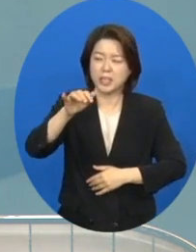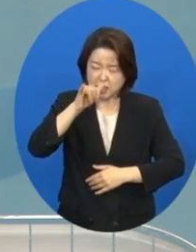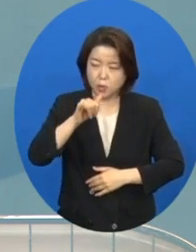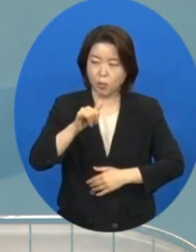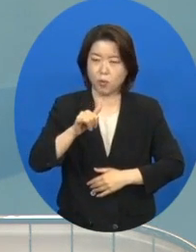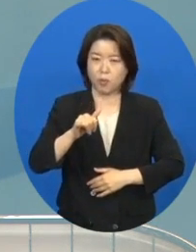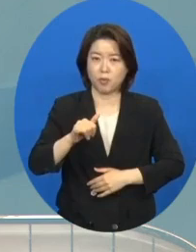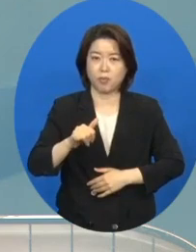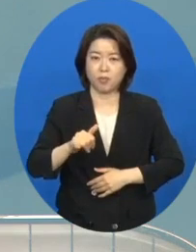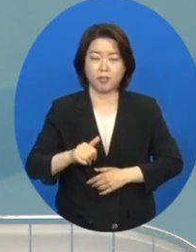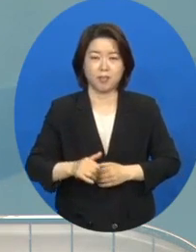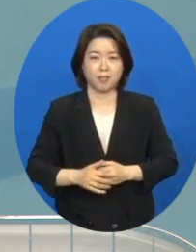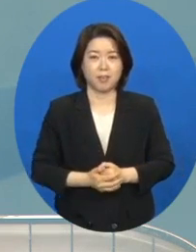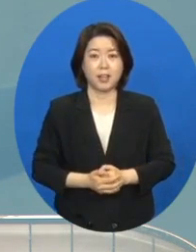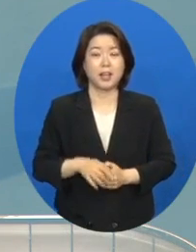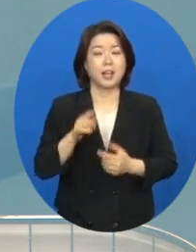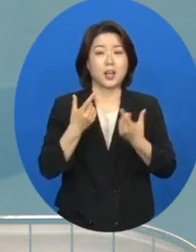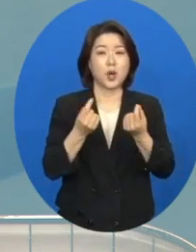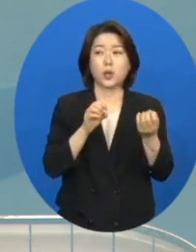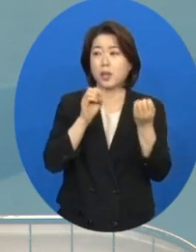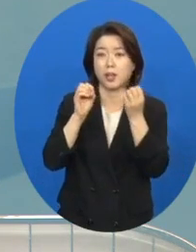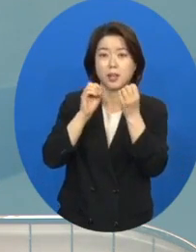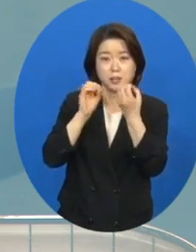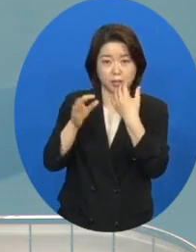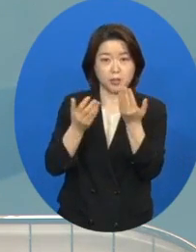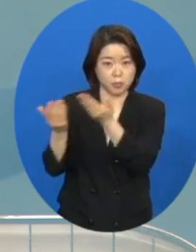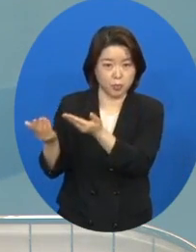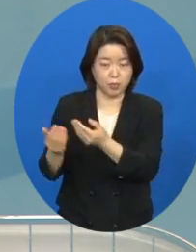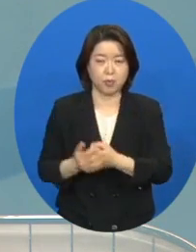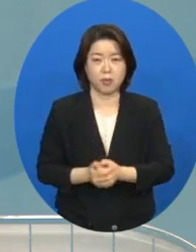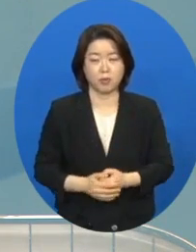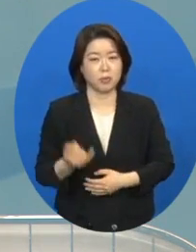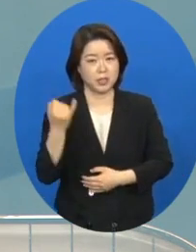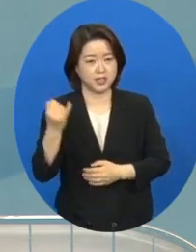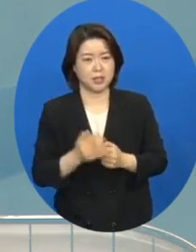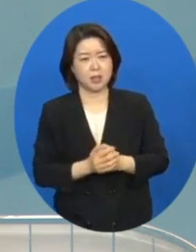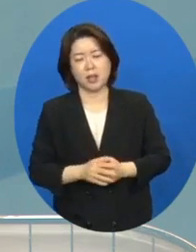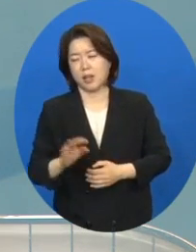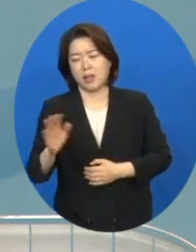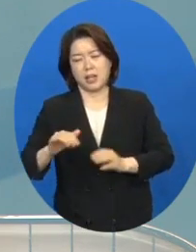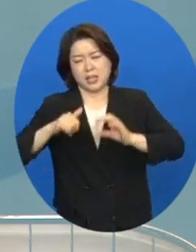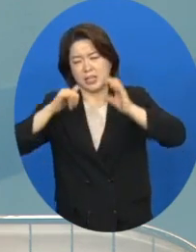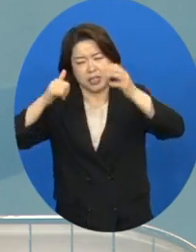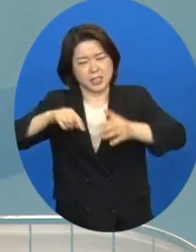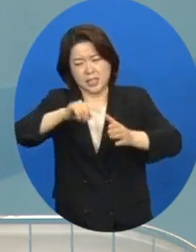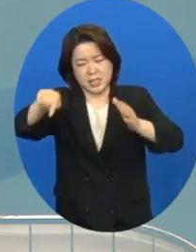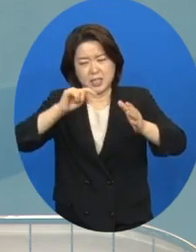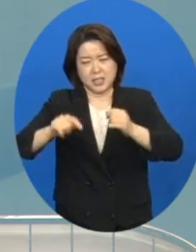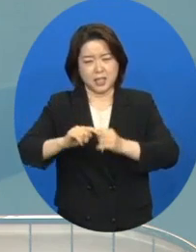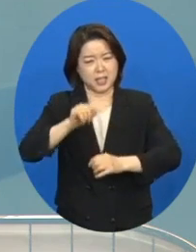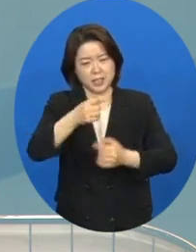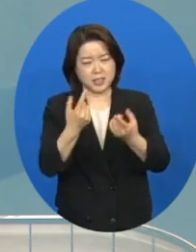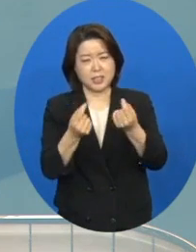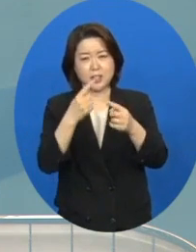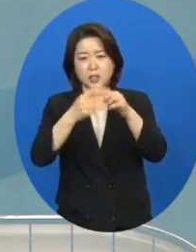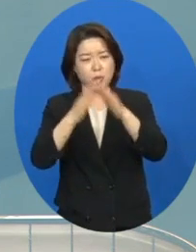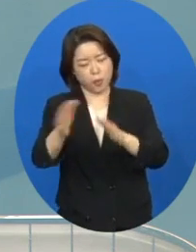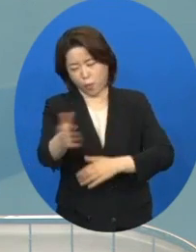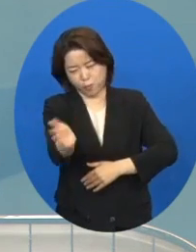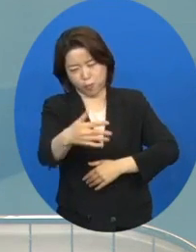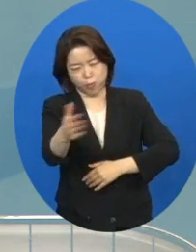있다. 그렇게 대답했대요. 그래서 사모님이 이 세상에는 그런 교회는 없다.